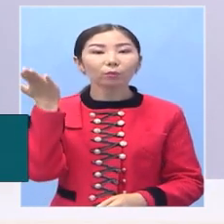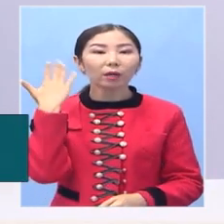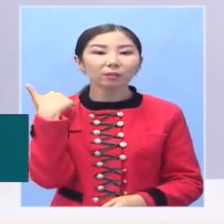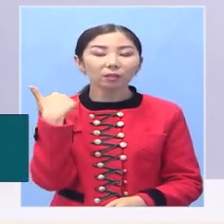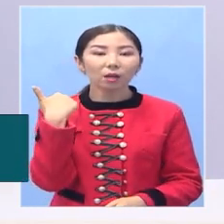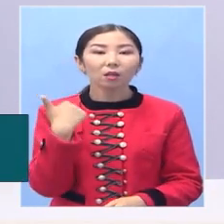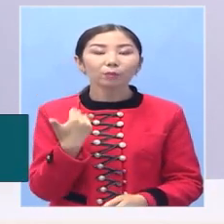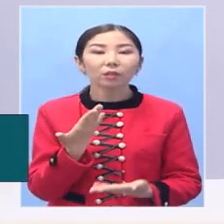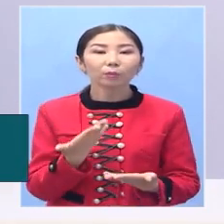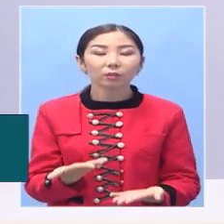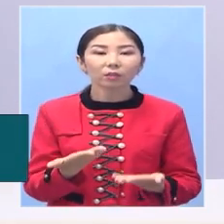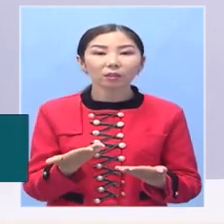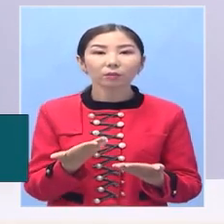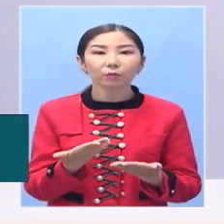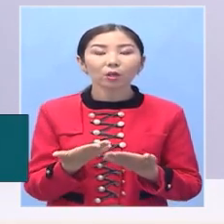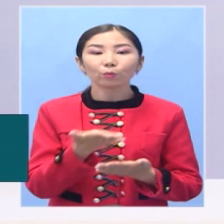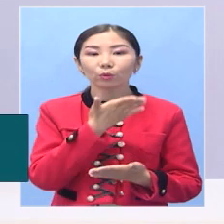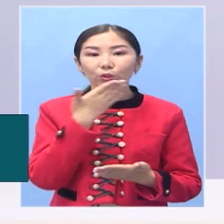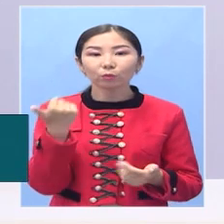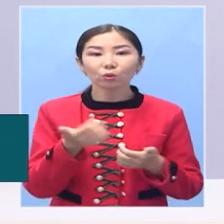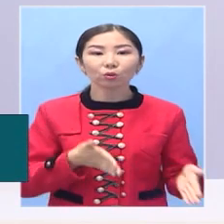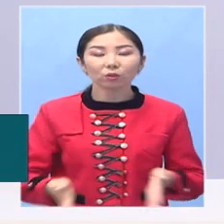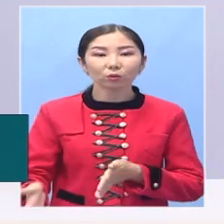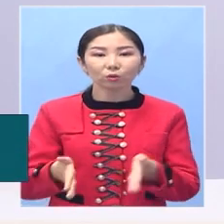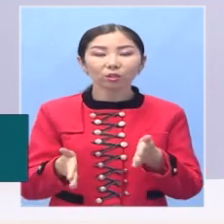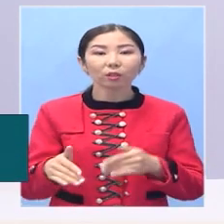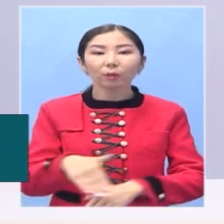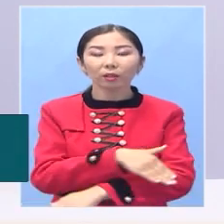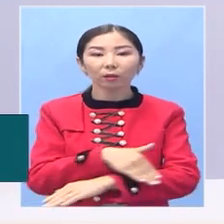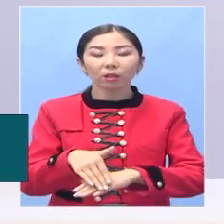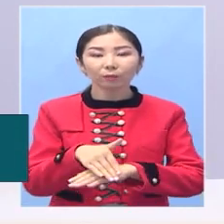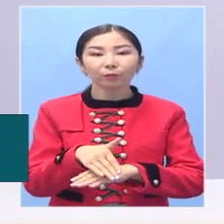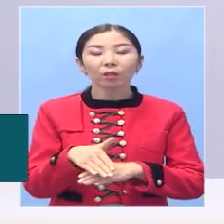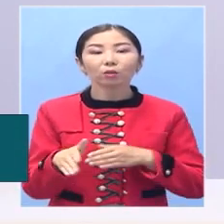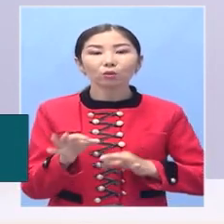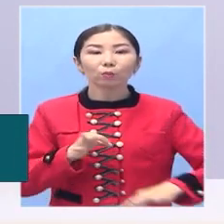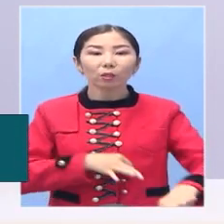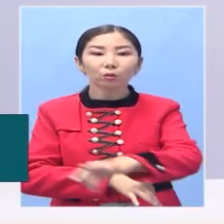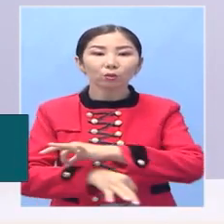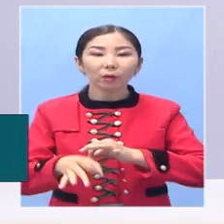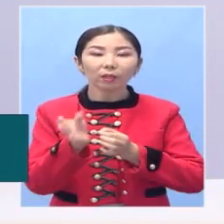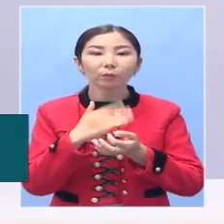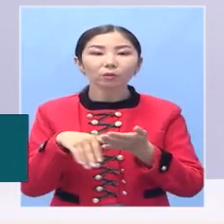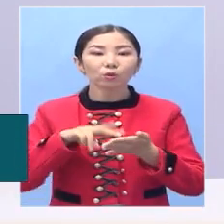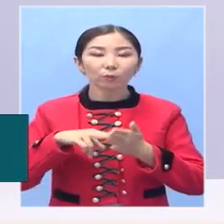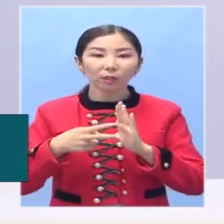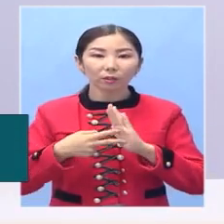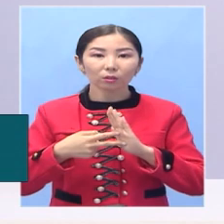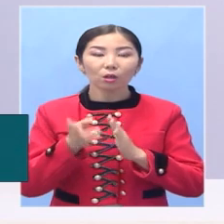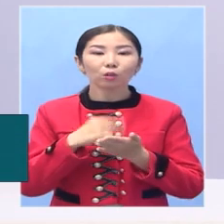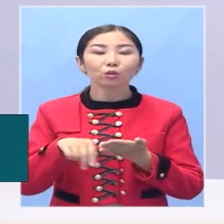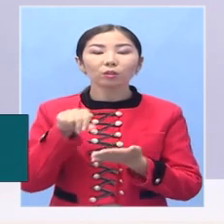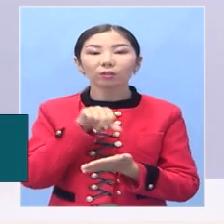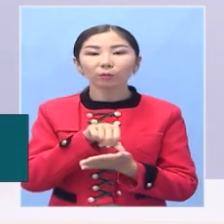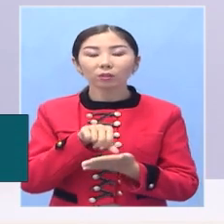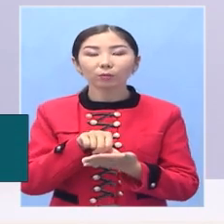Сондай мысалы мүлдем жол жоқ көшелер. Сондай жобаларымыз бар, жоспарларымыз. Одан бөлек